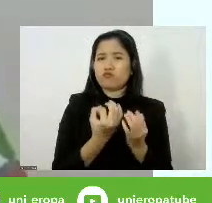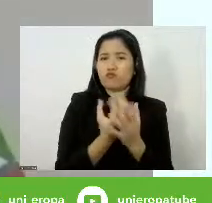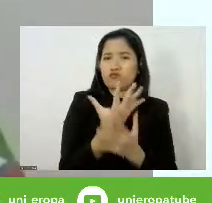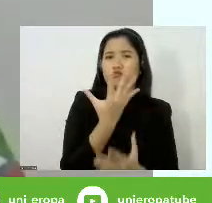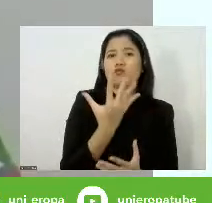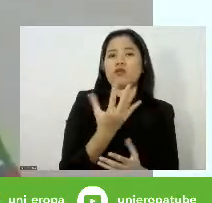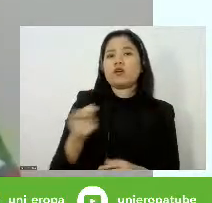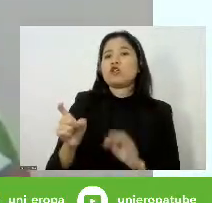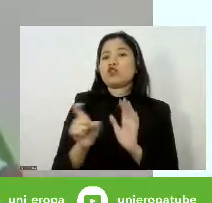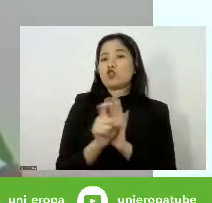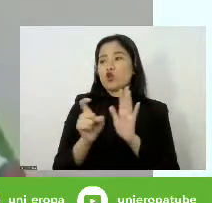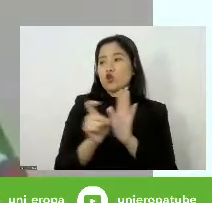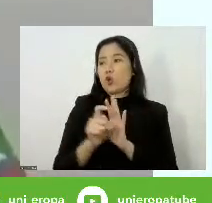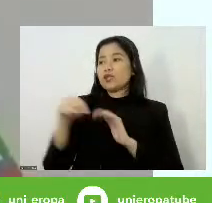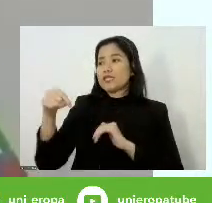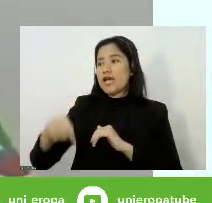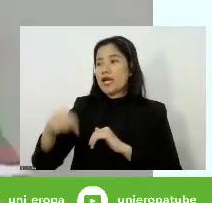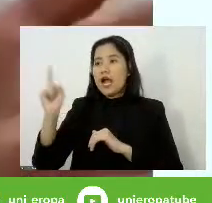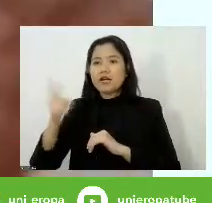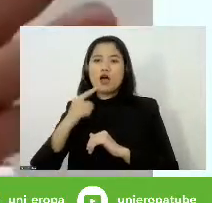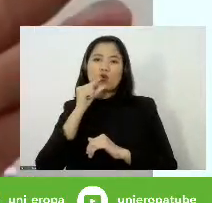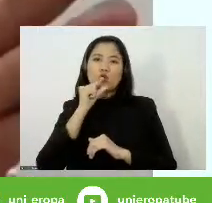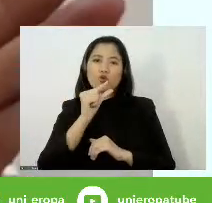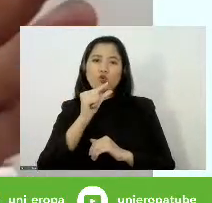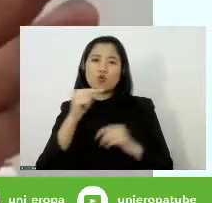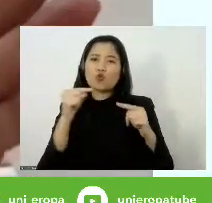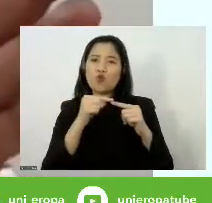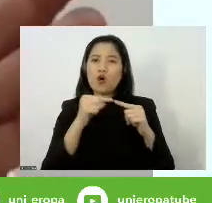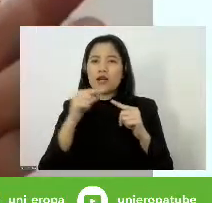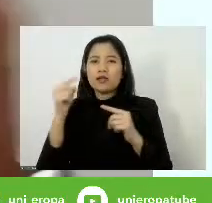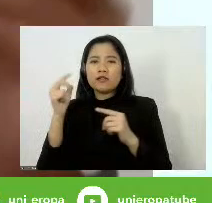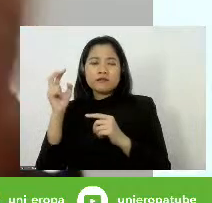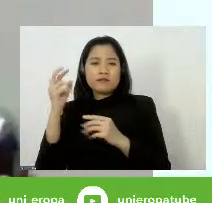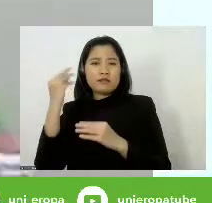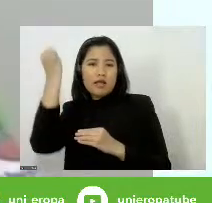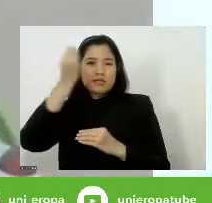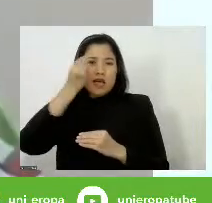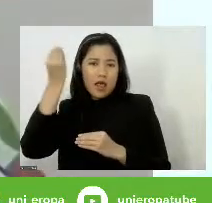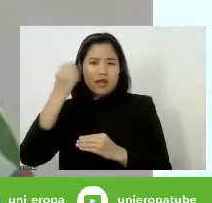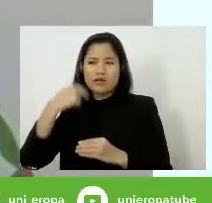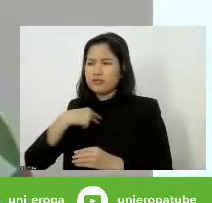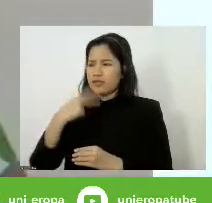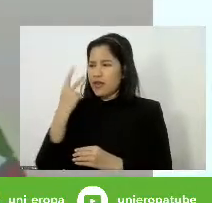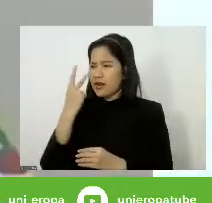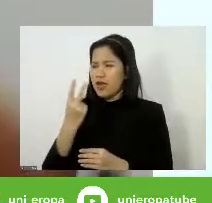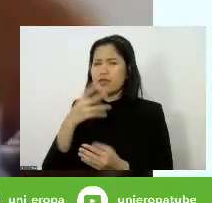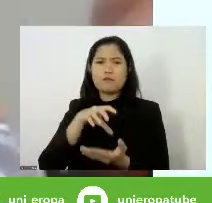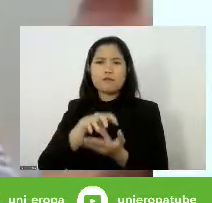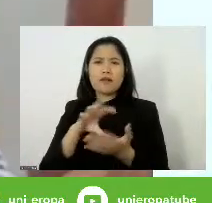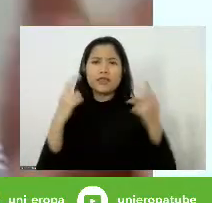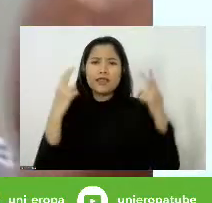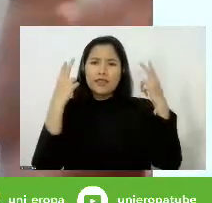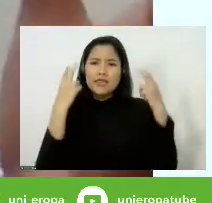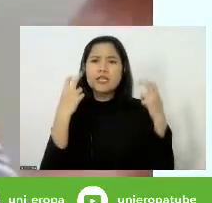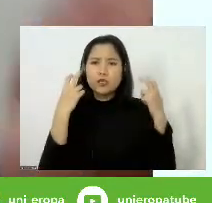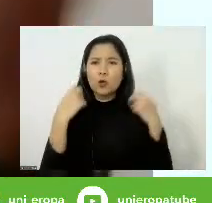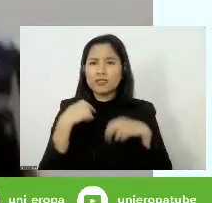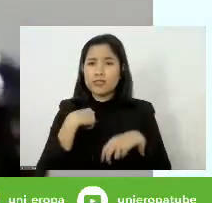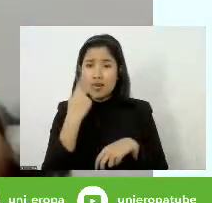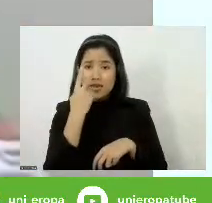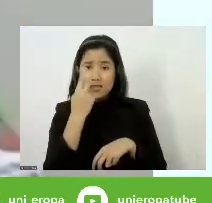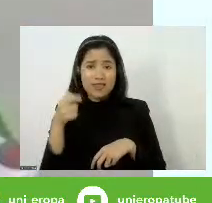tourism dari mangrove Nah ini banyak ini Zalianty tiktok pas moderator baik